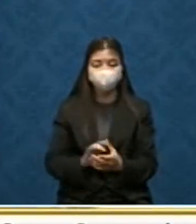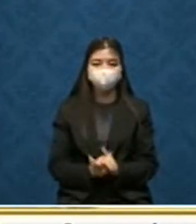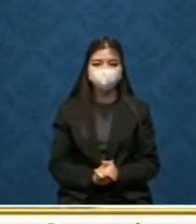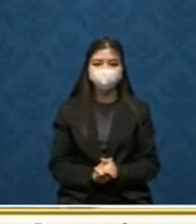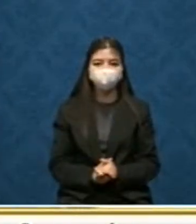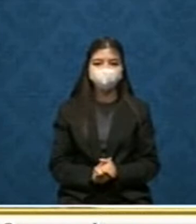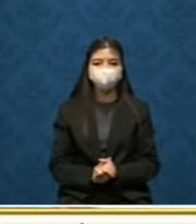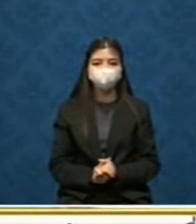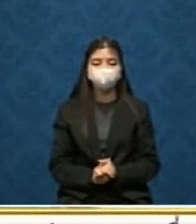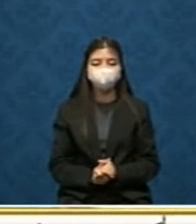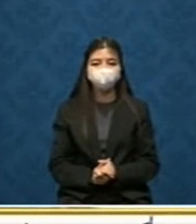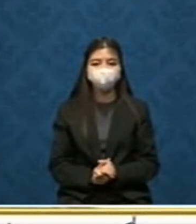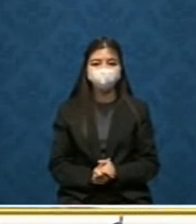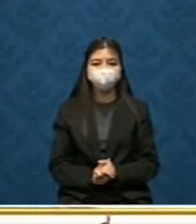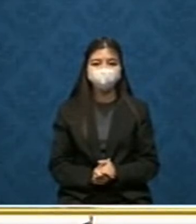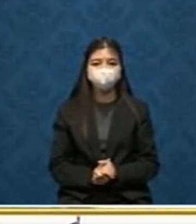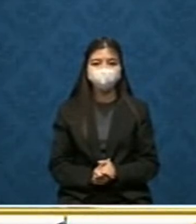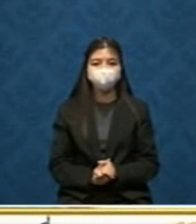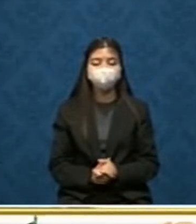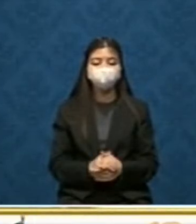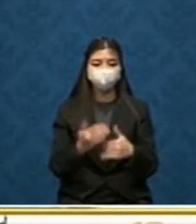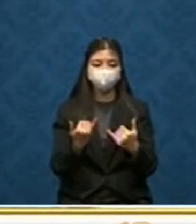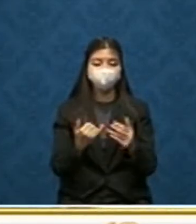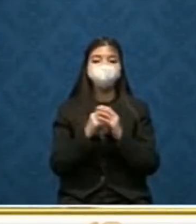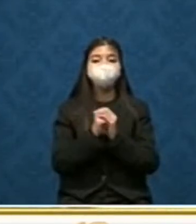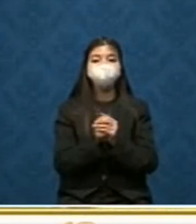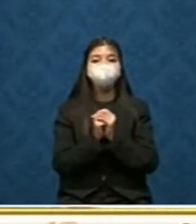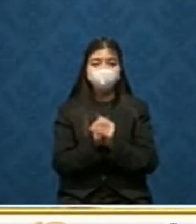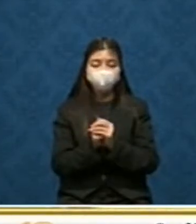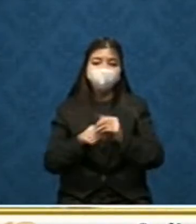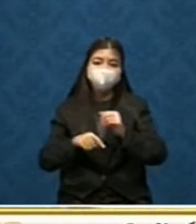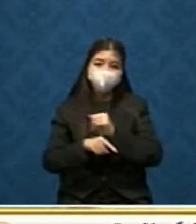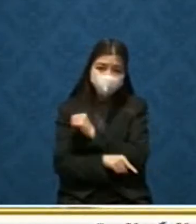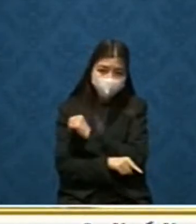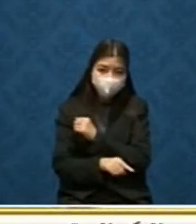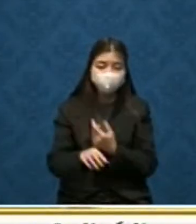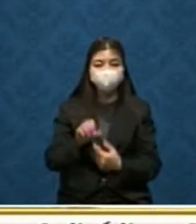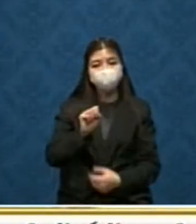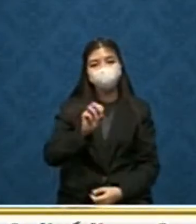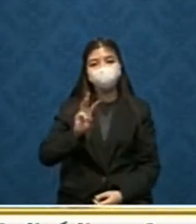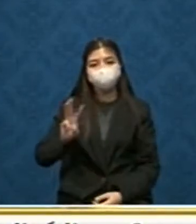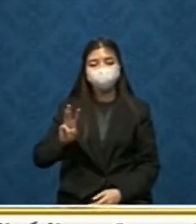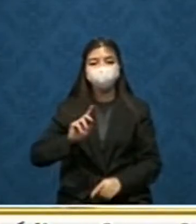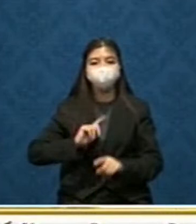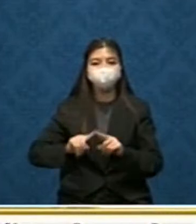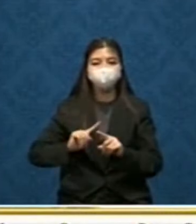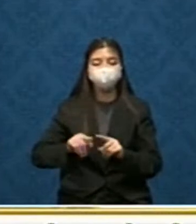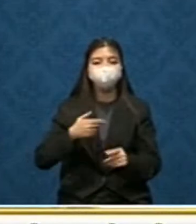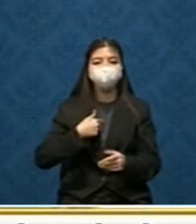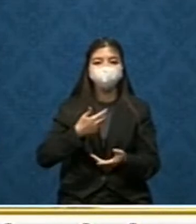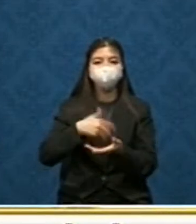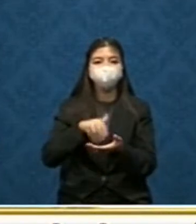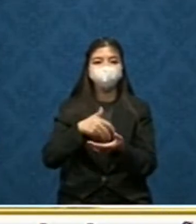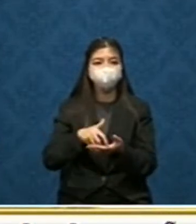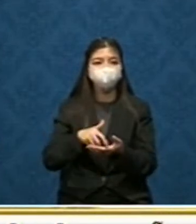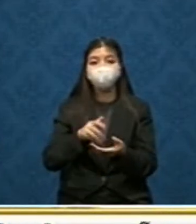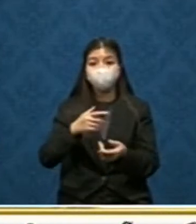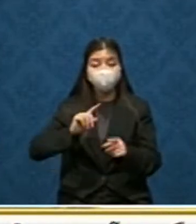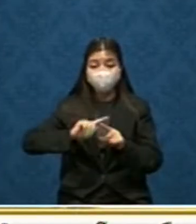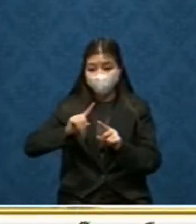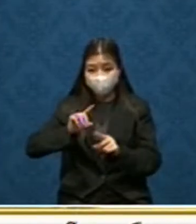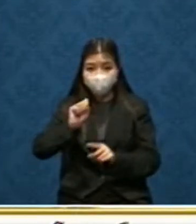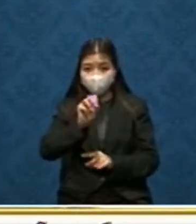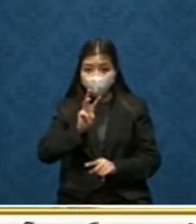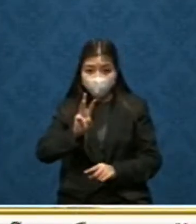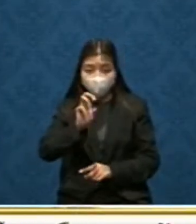เพราฉะนั้น เรื่องตู้หาว เรื่องสอวอเล สววณ ผมจะบอกให้นะไม่ ได้ เหมา ทง สภาษ